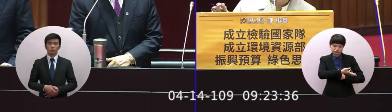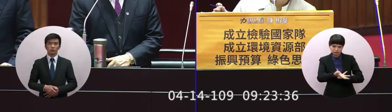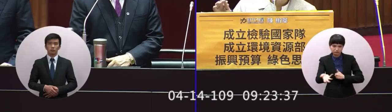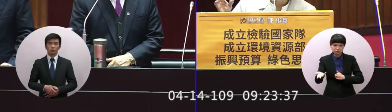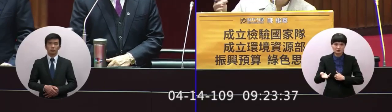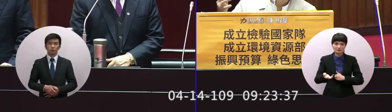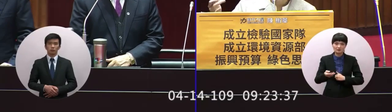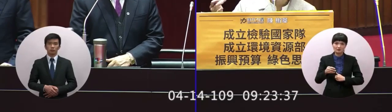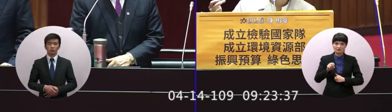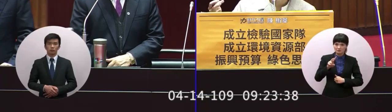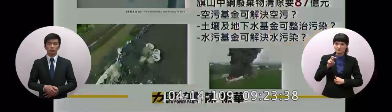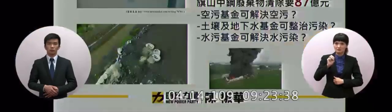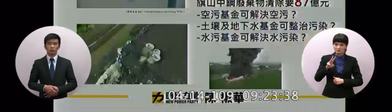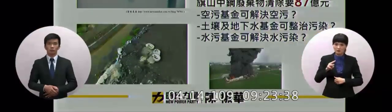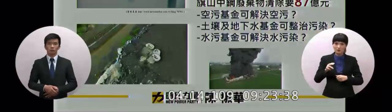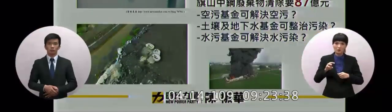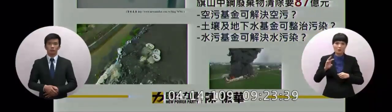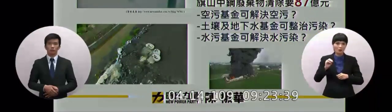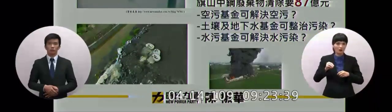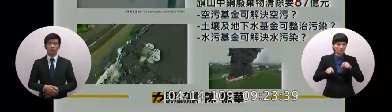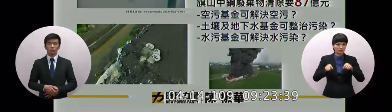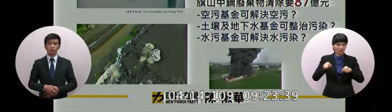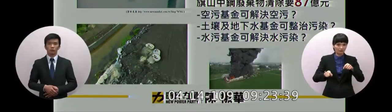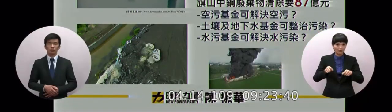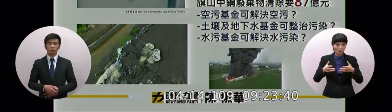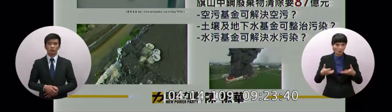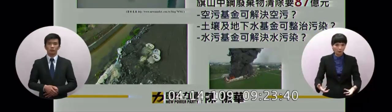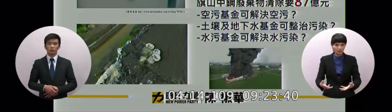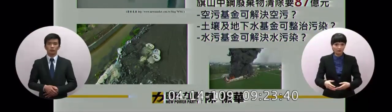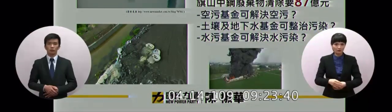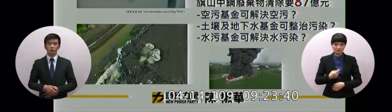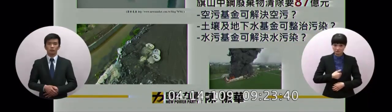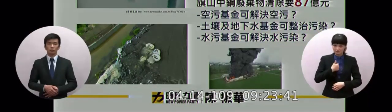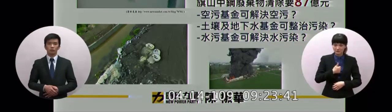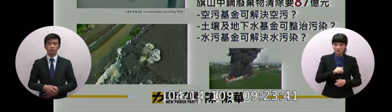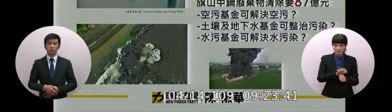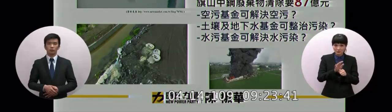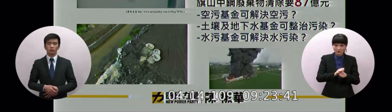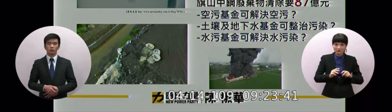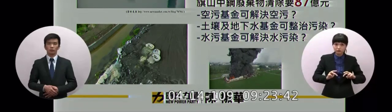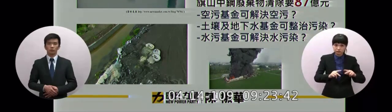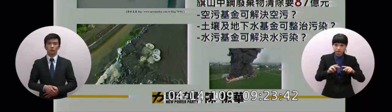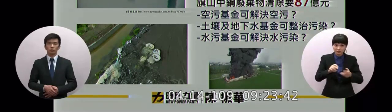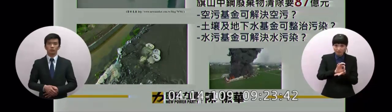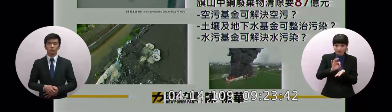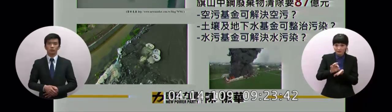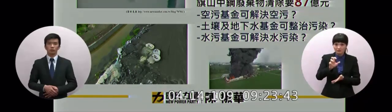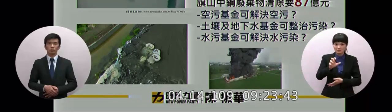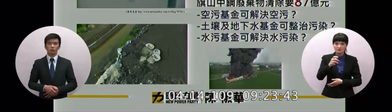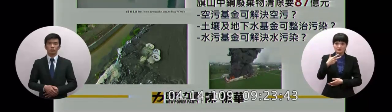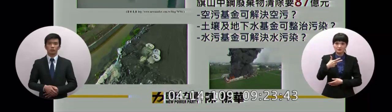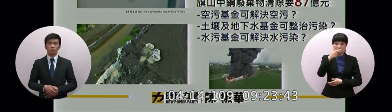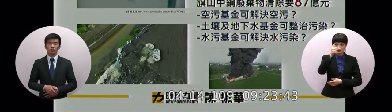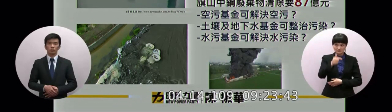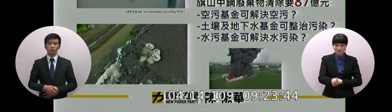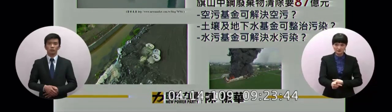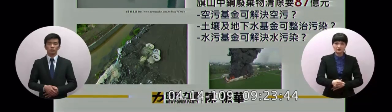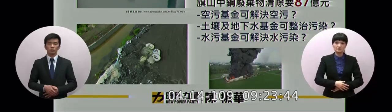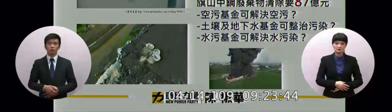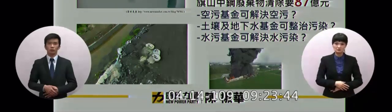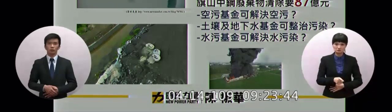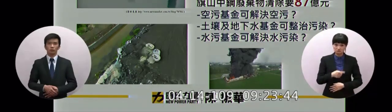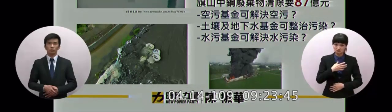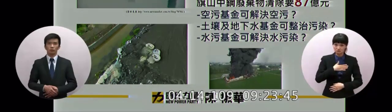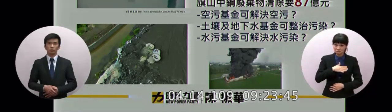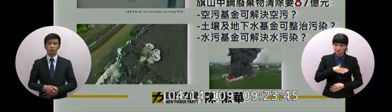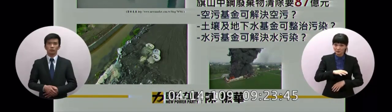200-300万吨，结果整治费用要87亿。那我们知道环保署的一年的土基会